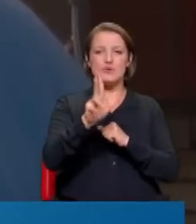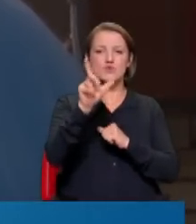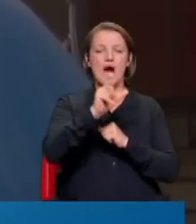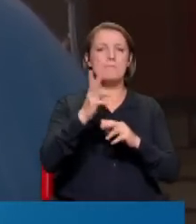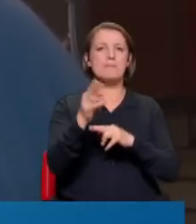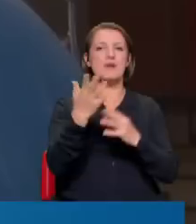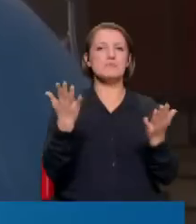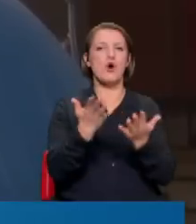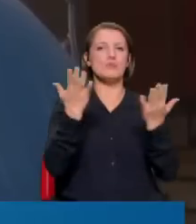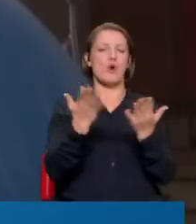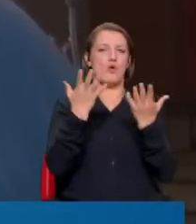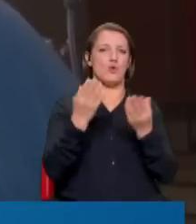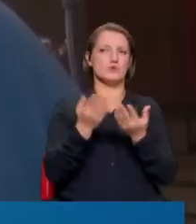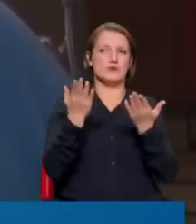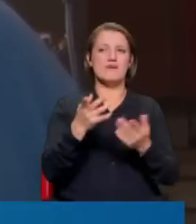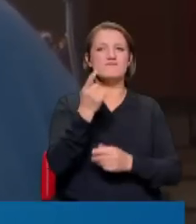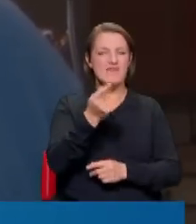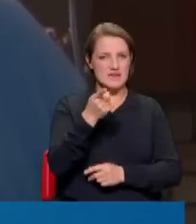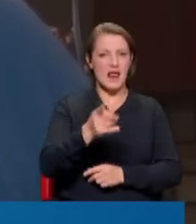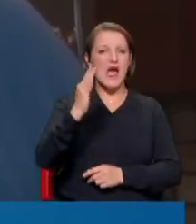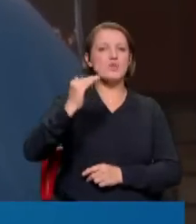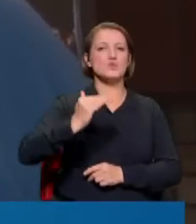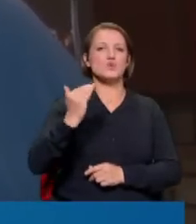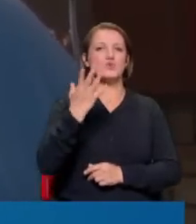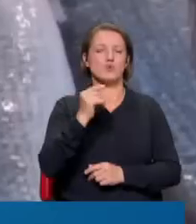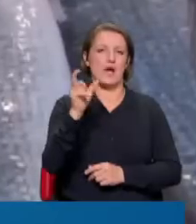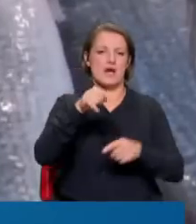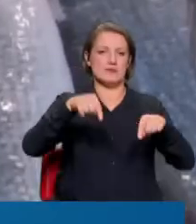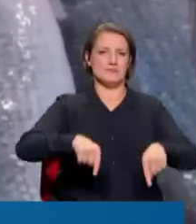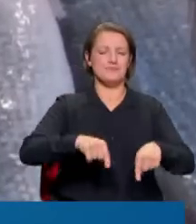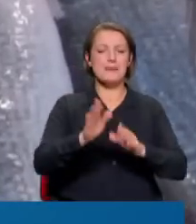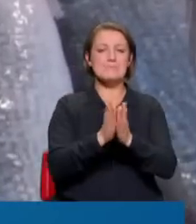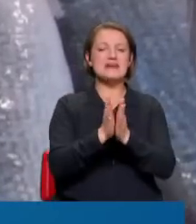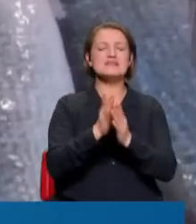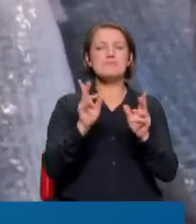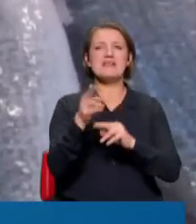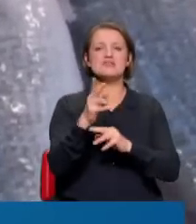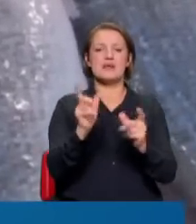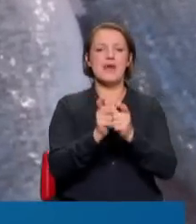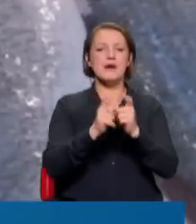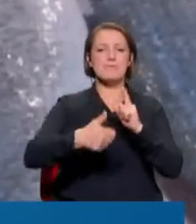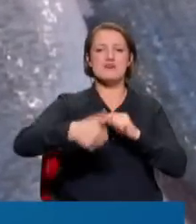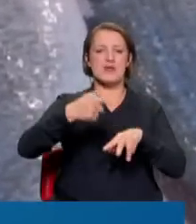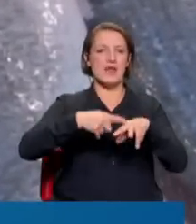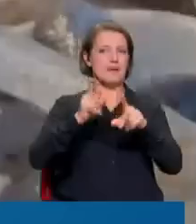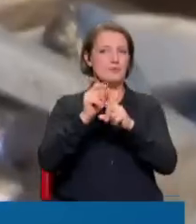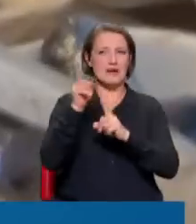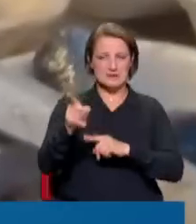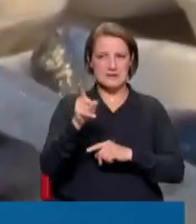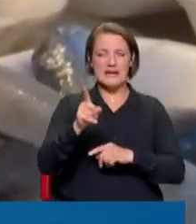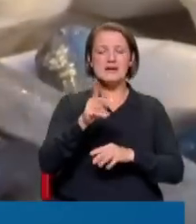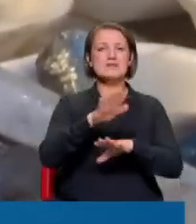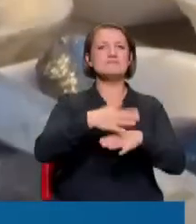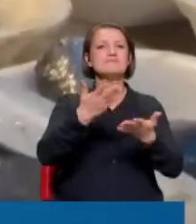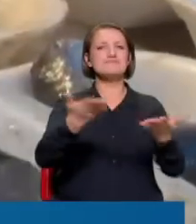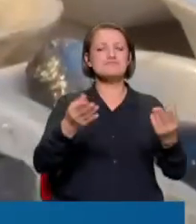bolluğunun çok olduğu aylardır ve fiyatların da en uygun olduğu aylardır Mersin balıkçılar Derneği Başkanı Adnan Polat tezgahların dolmasıyla